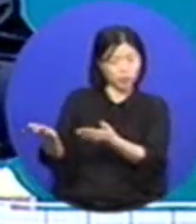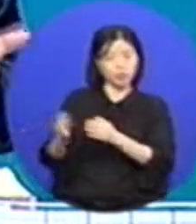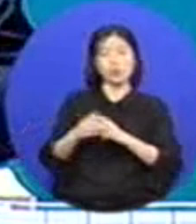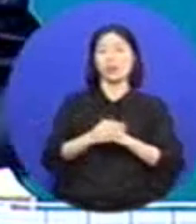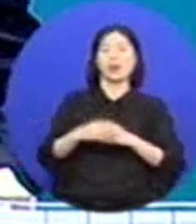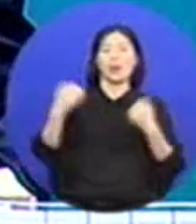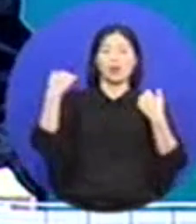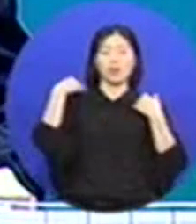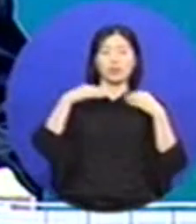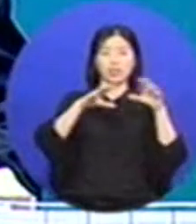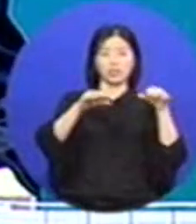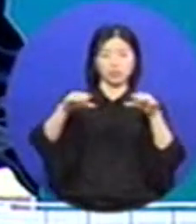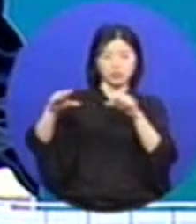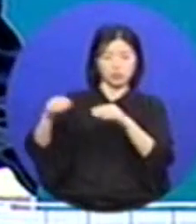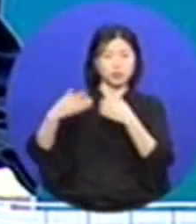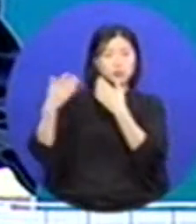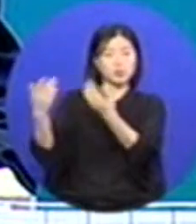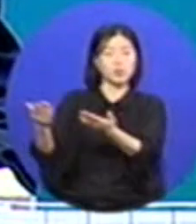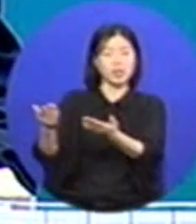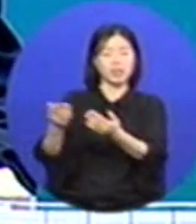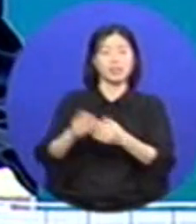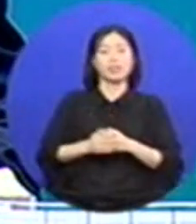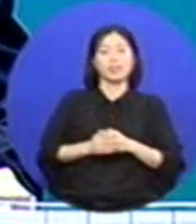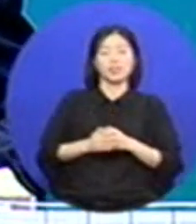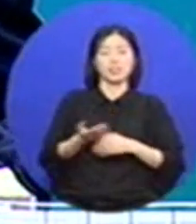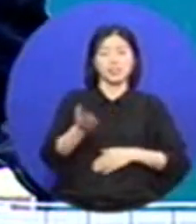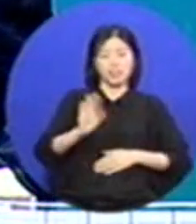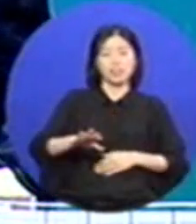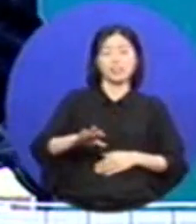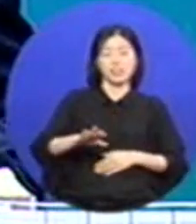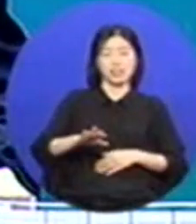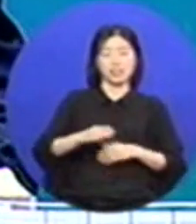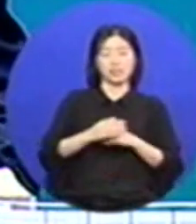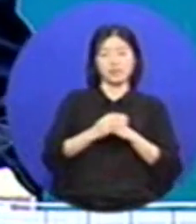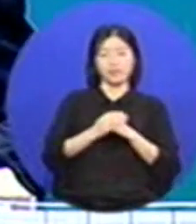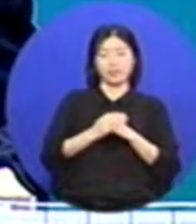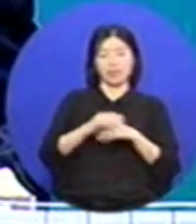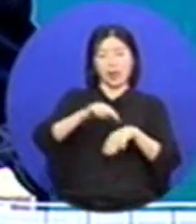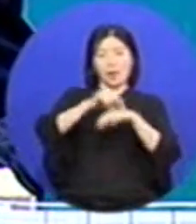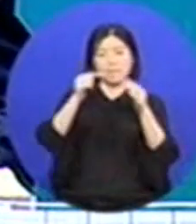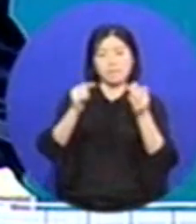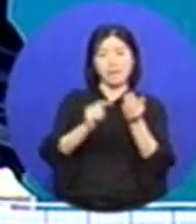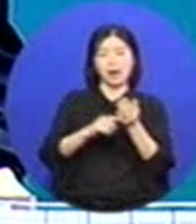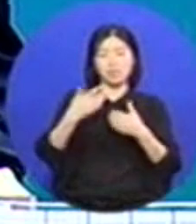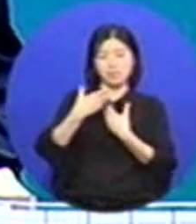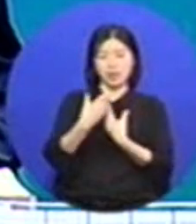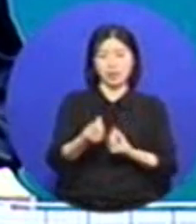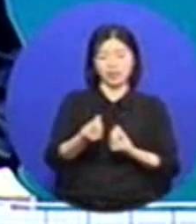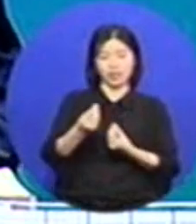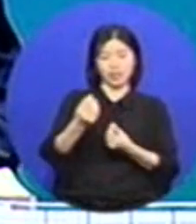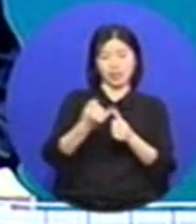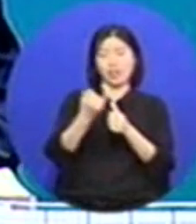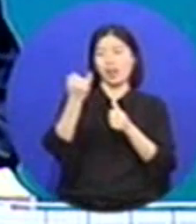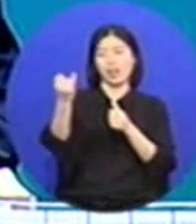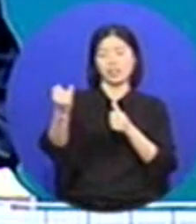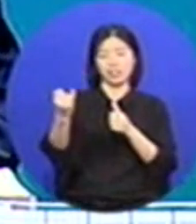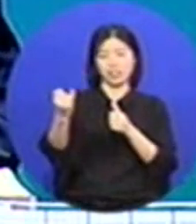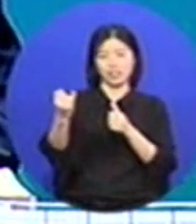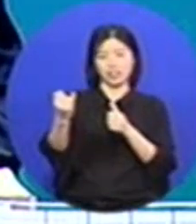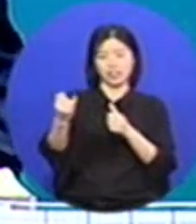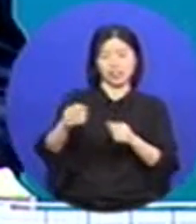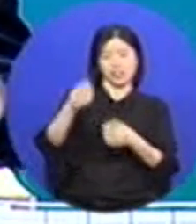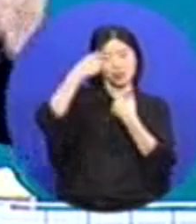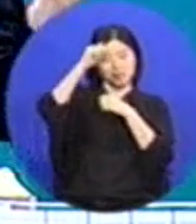뭐 어깨도 주물러 줘야 될 형편이 더 라 마음 편안하게 아내에게도 발 못 마끼 겠더라구요